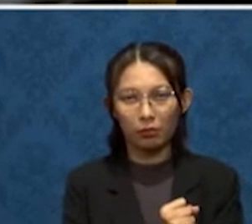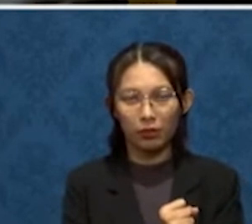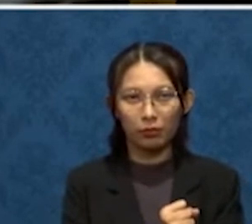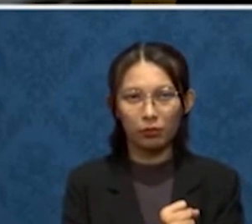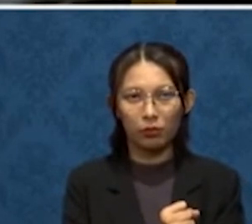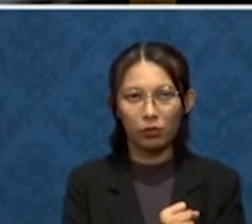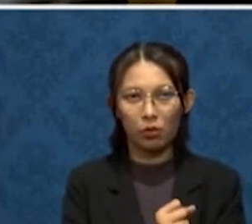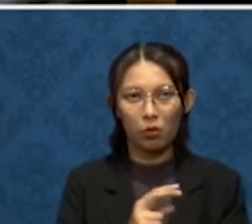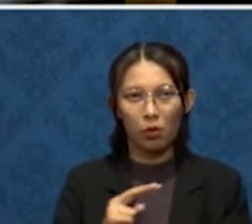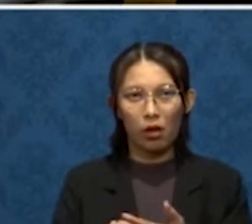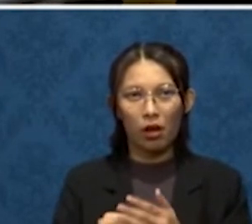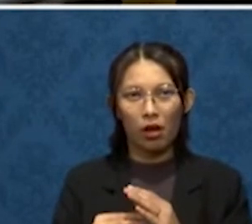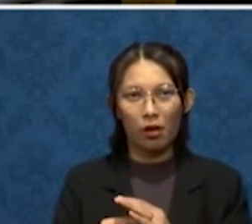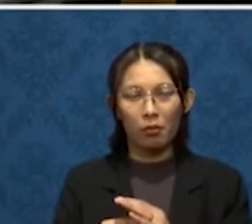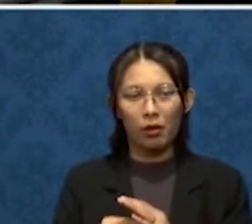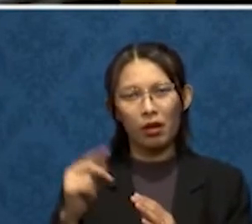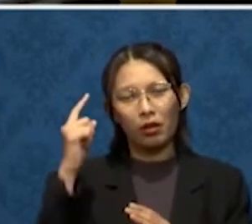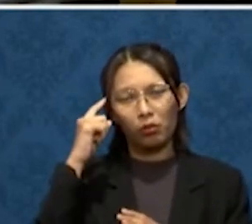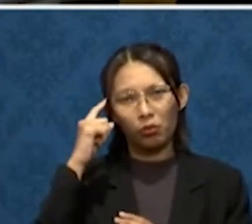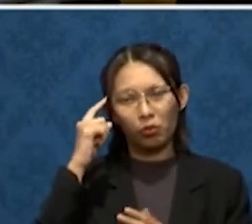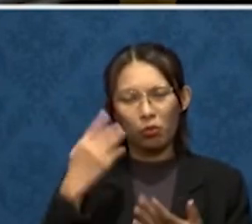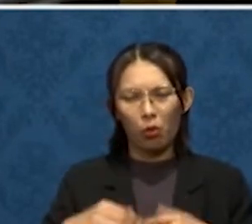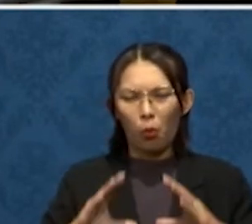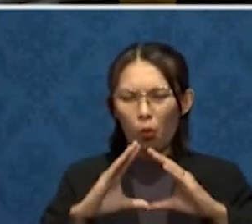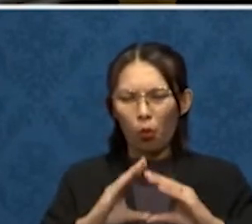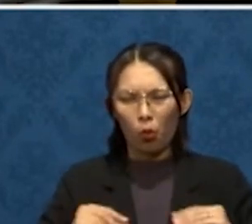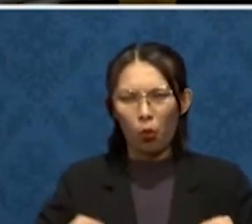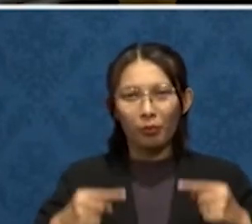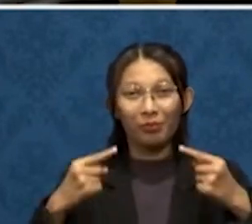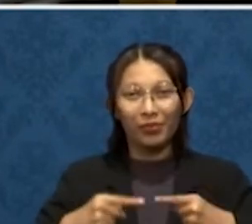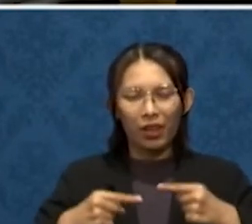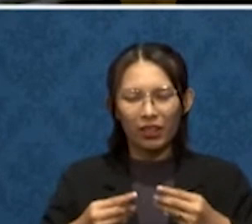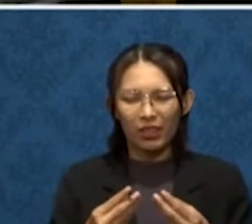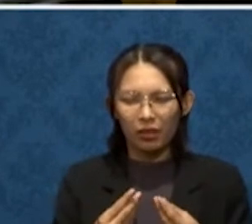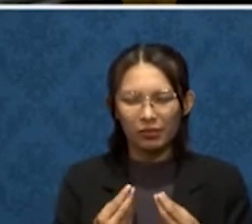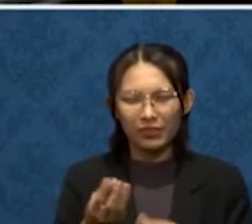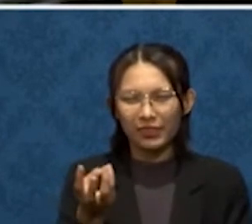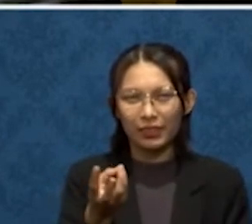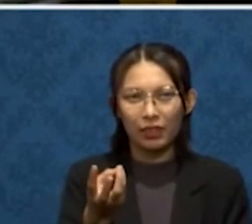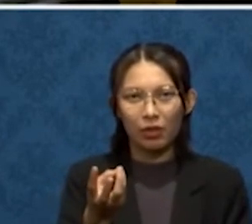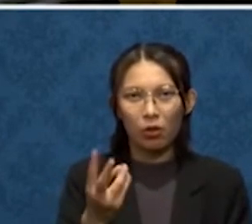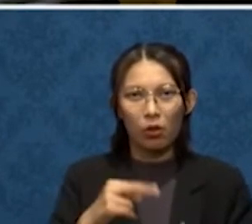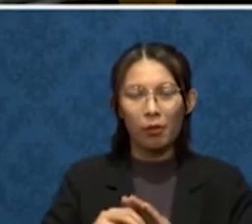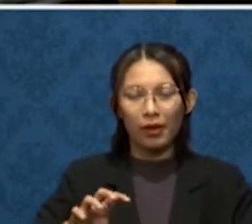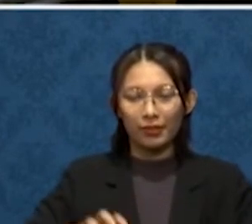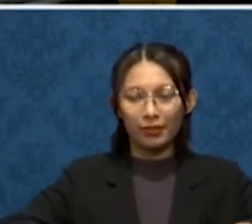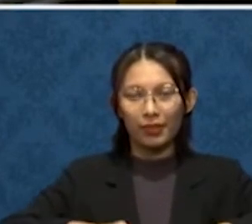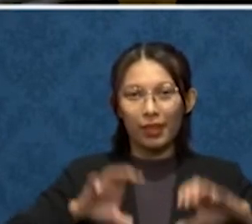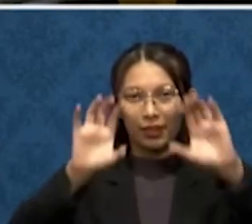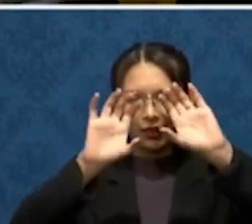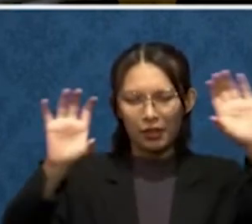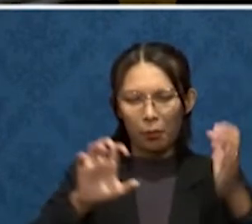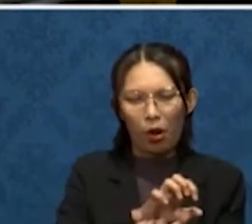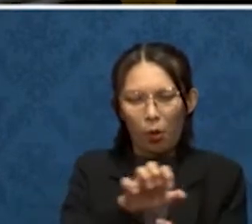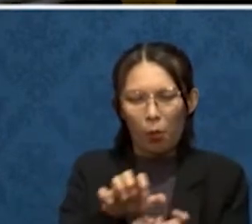การสลายขั้วความขัดแย้งอย่างผิวเผินด้วยการจัดตั้งรัฐบาลผสมพันธุ์